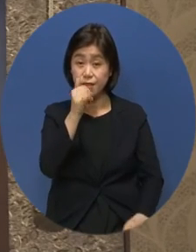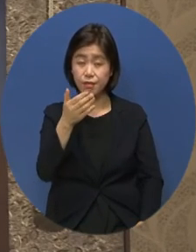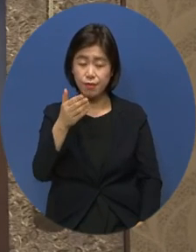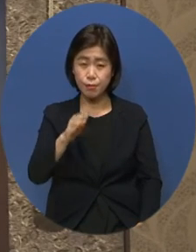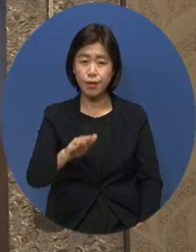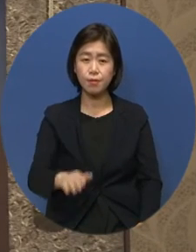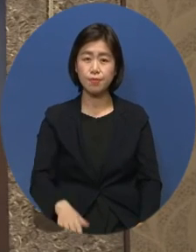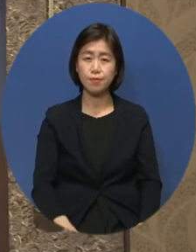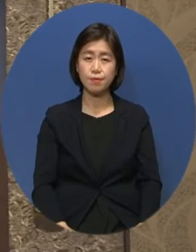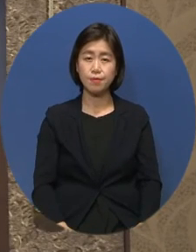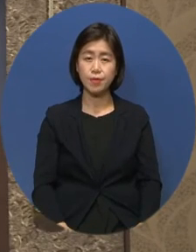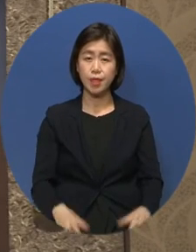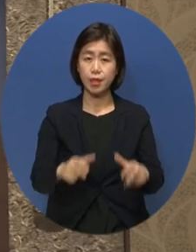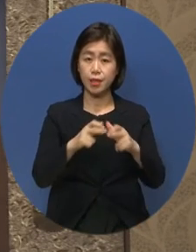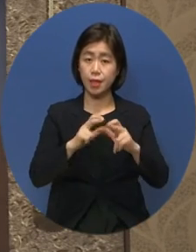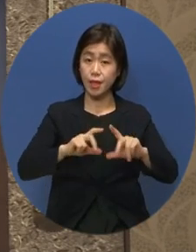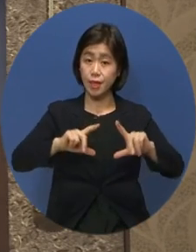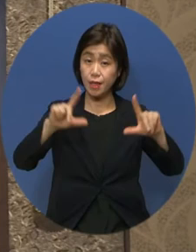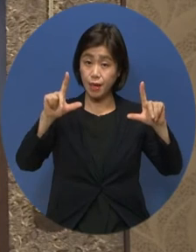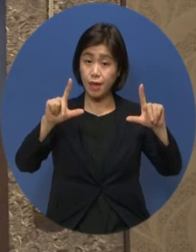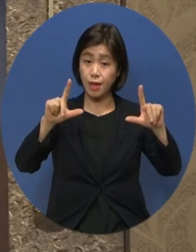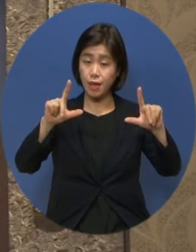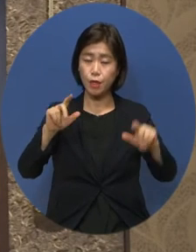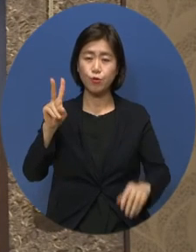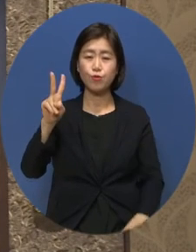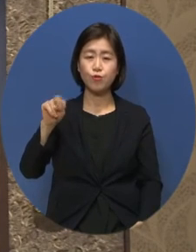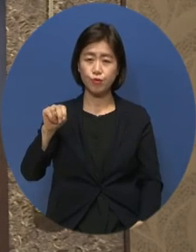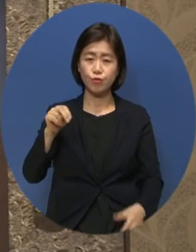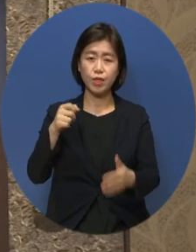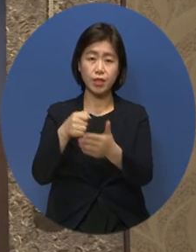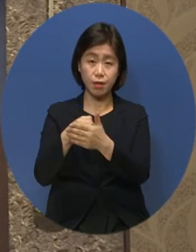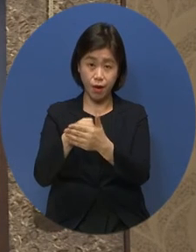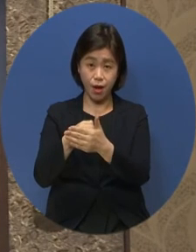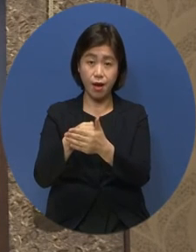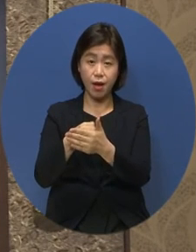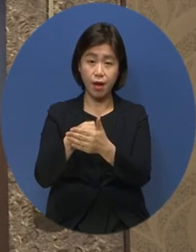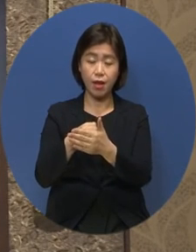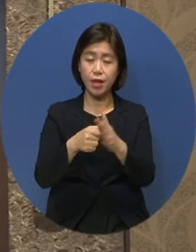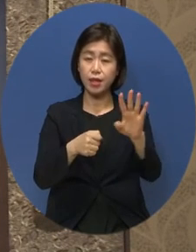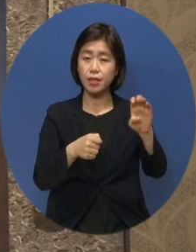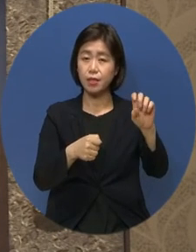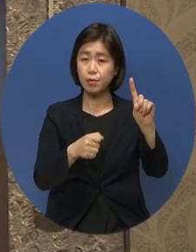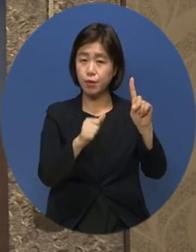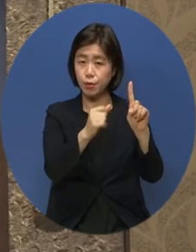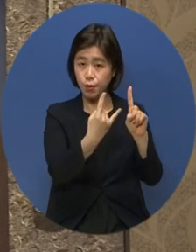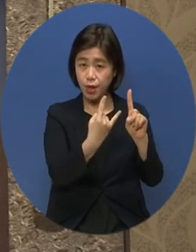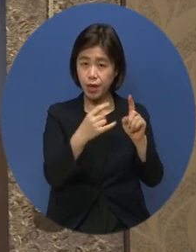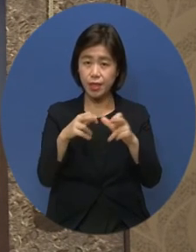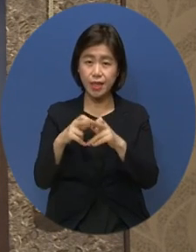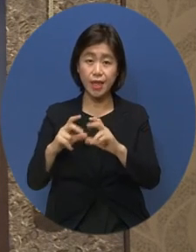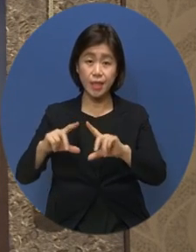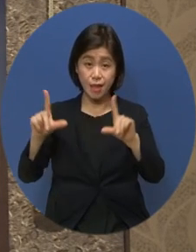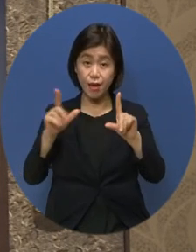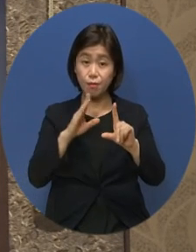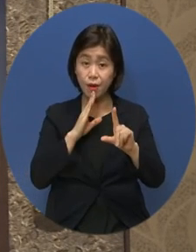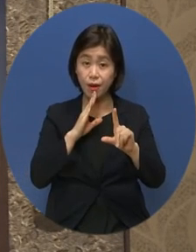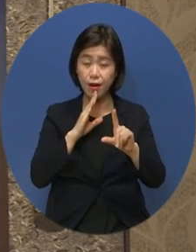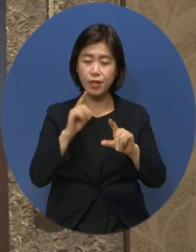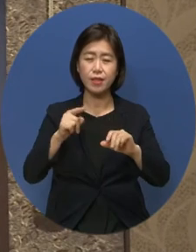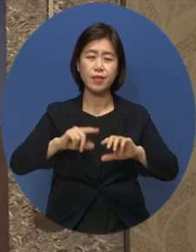이는 장애는 알이 유엔이 정한 사제 4 11의 장애인의 날인데 그날이